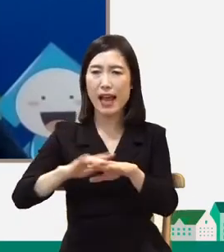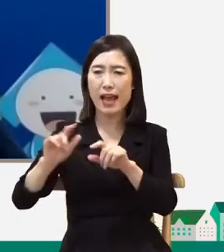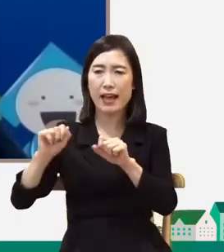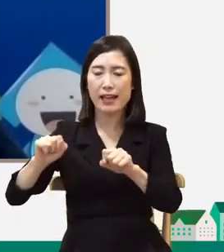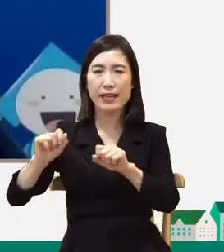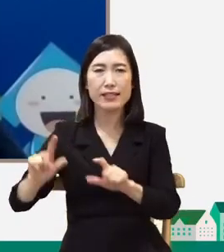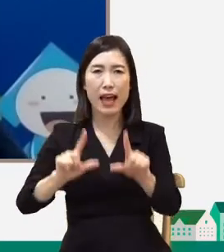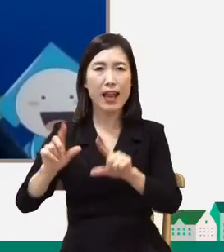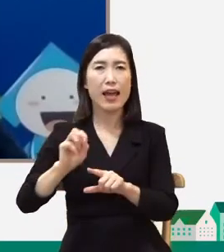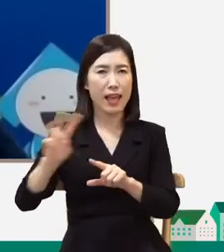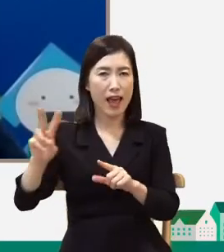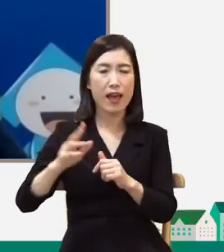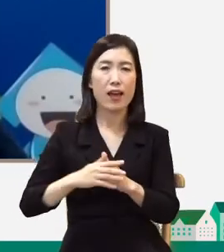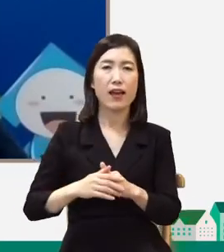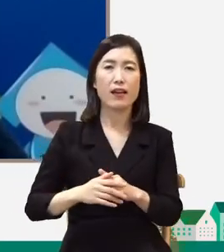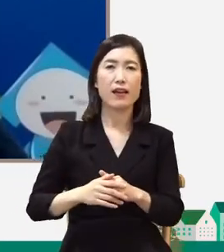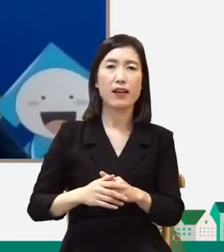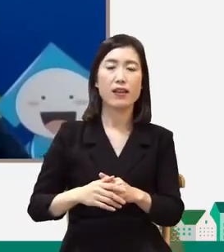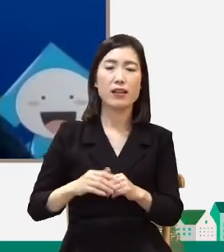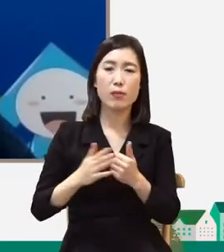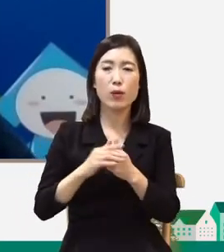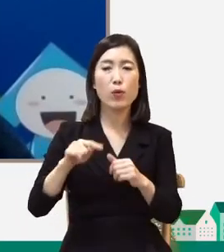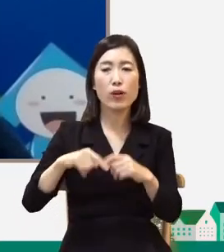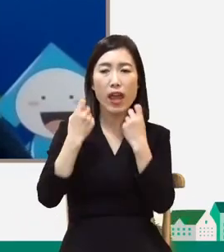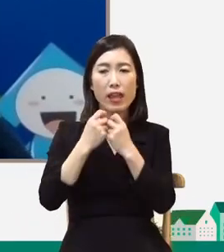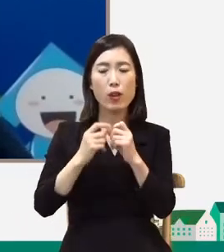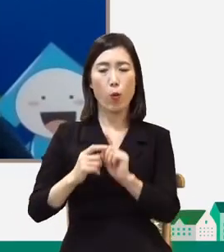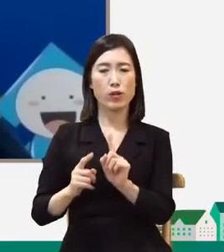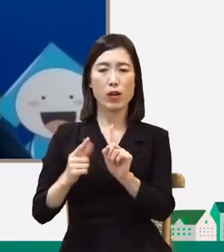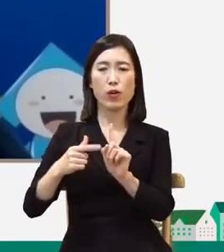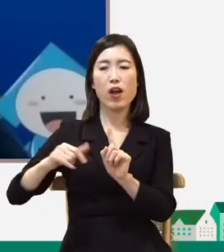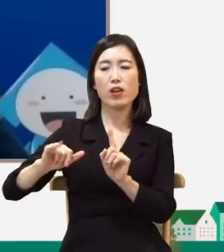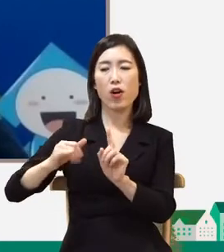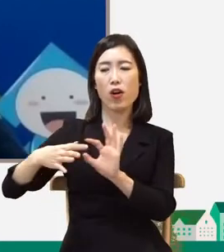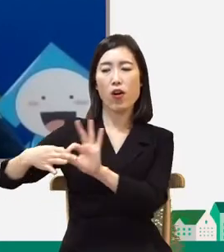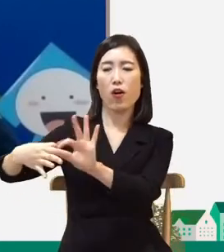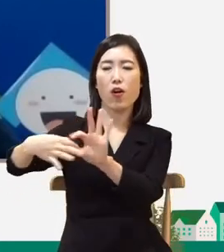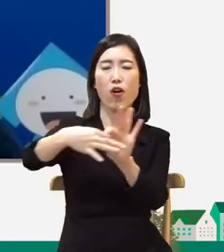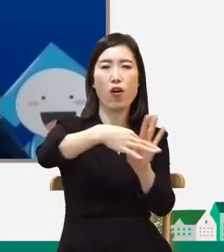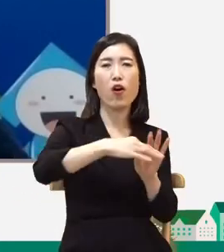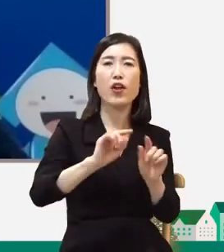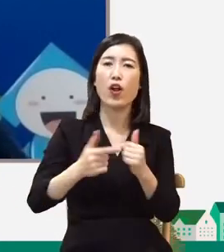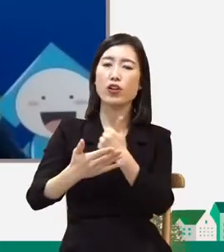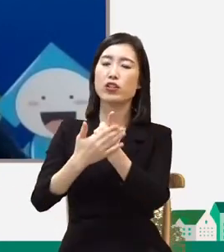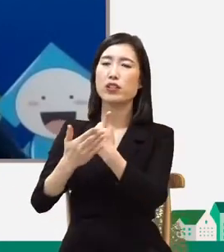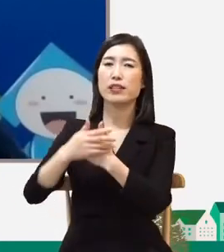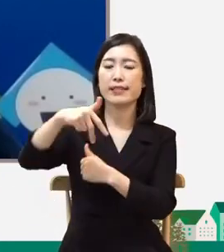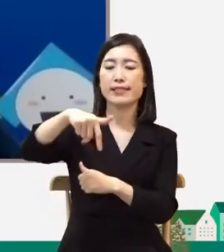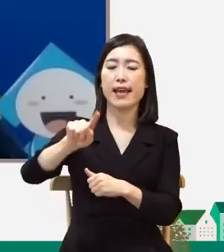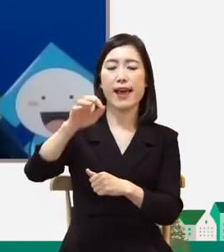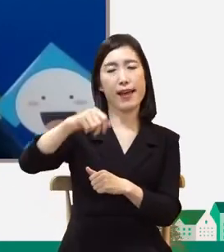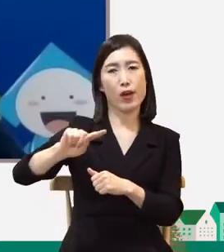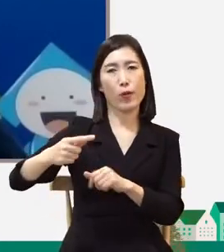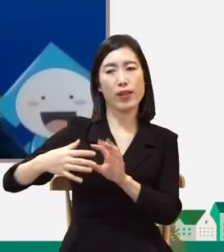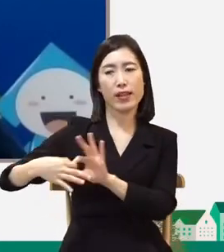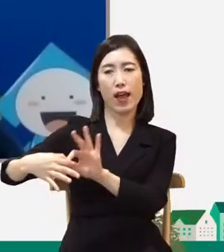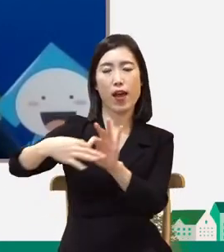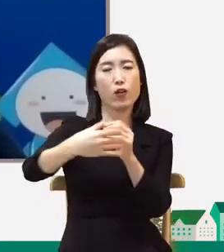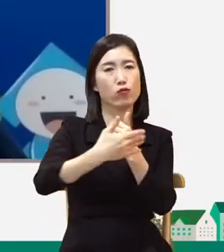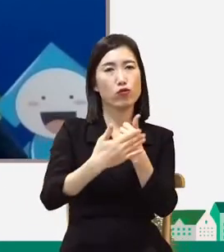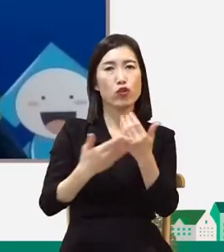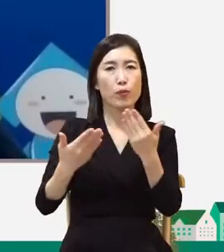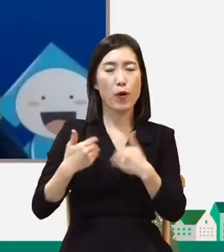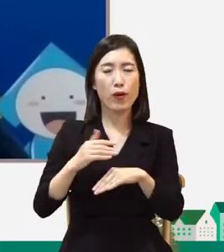생태체계 이론에 기반해서 여러 자원들이 사람 중심으로 이어지면서 정상적인 삶을 살아가야 된다고